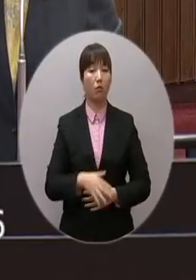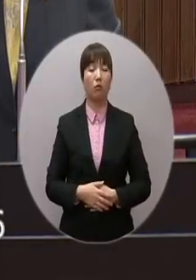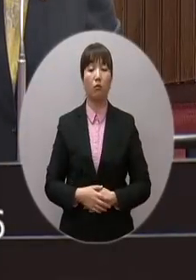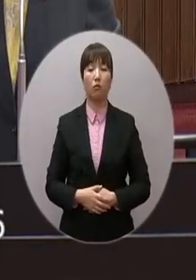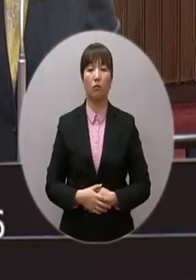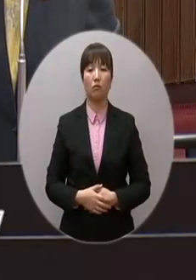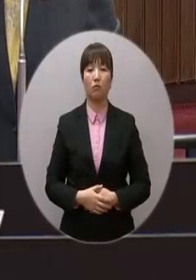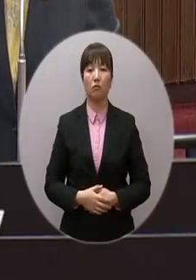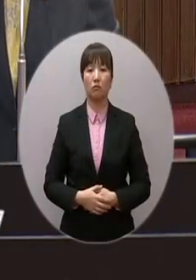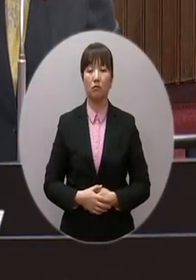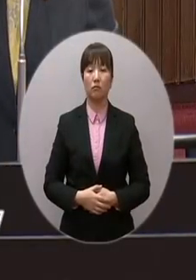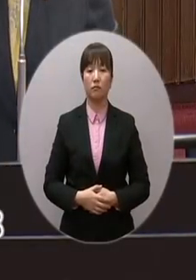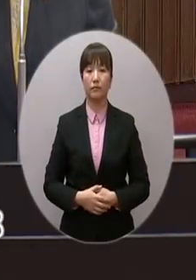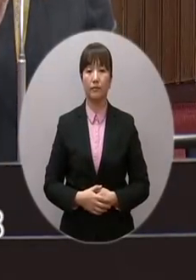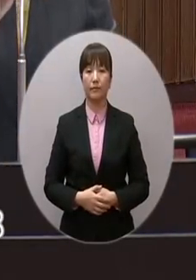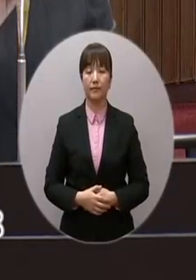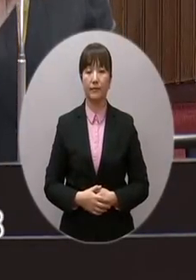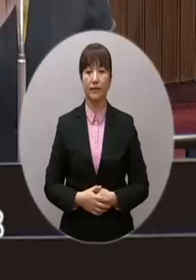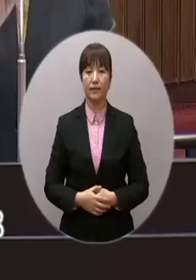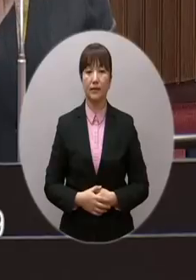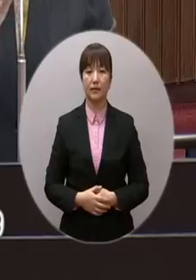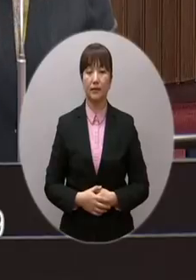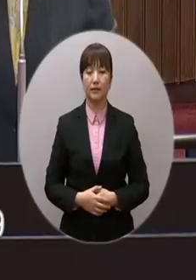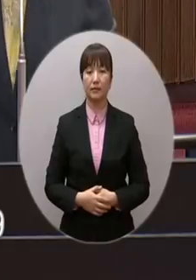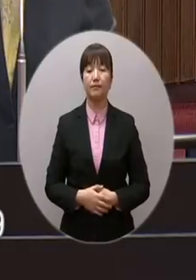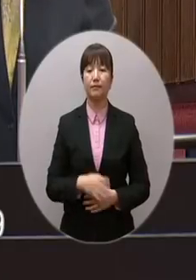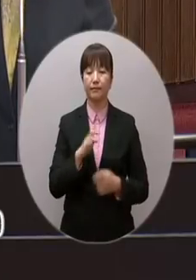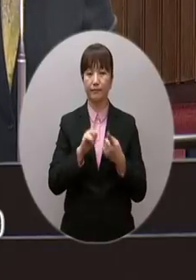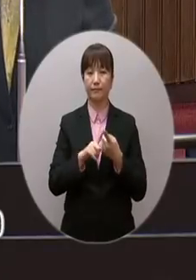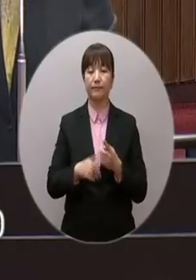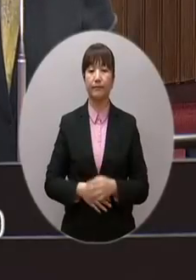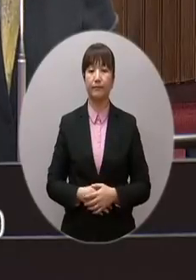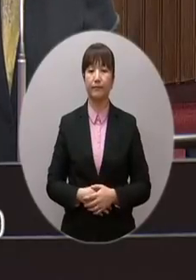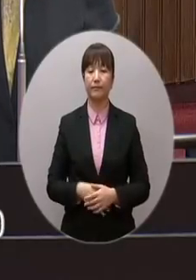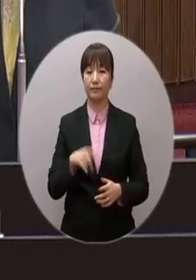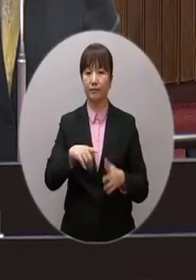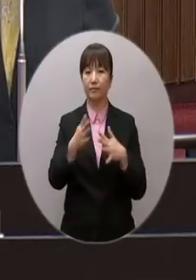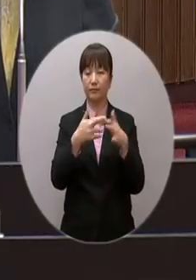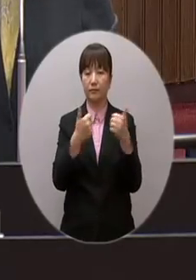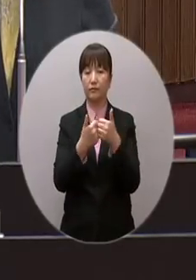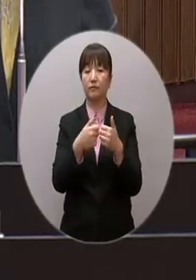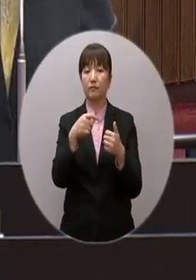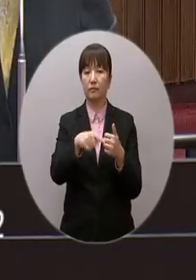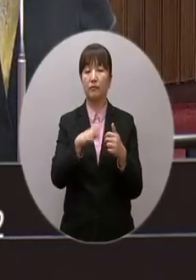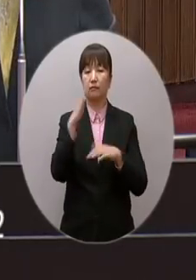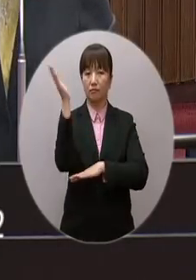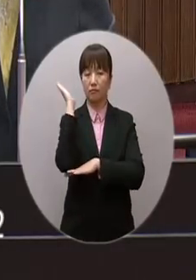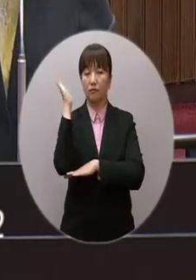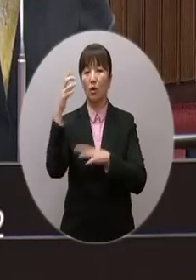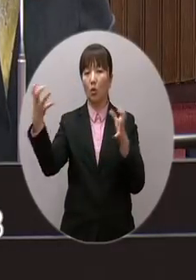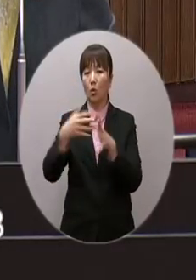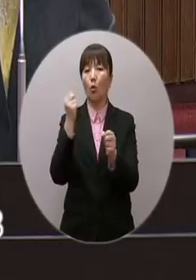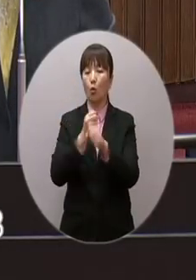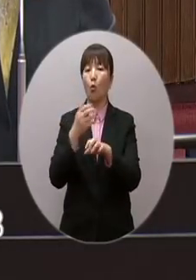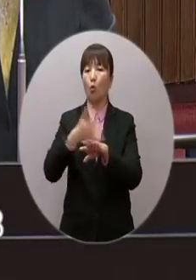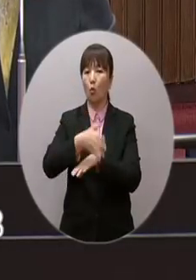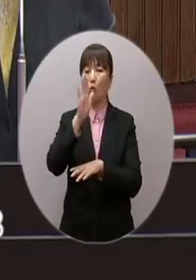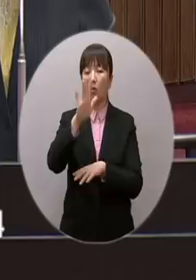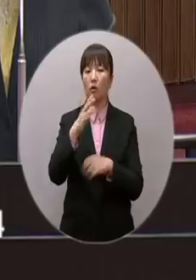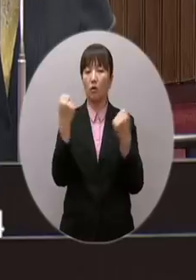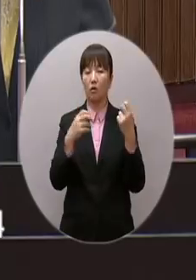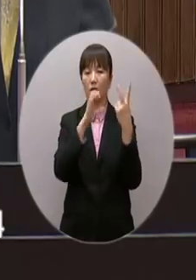过。 这委员有提示过。 那这个团体其实他也跟政府单位合作过，